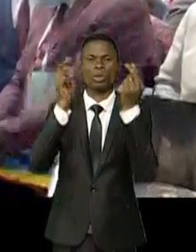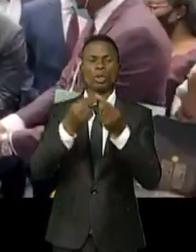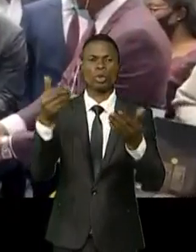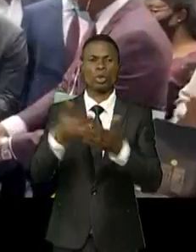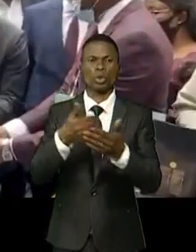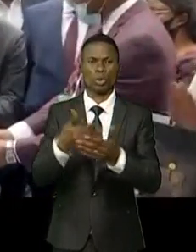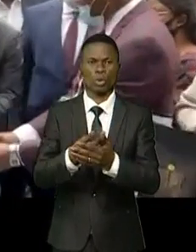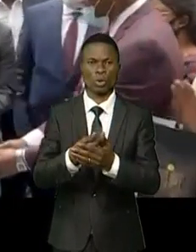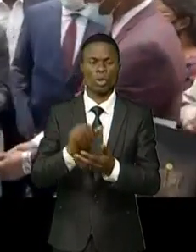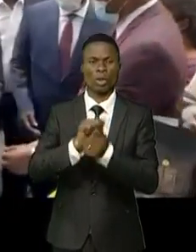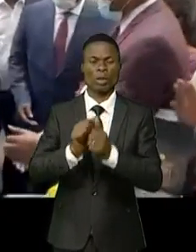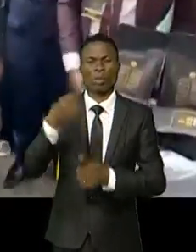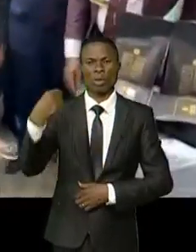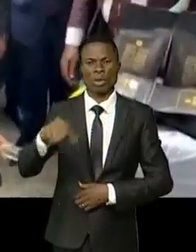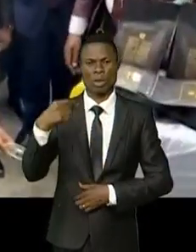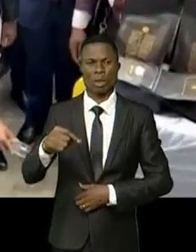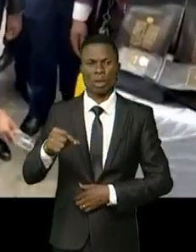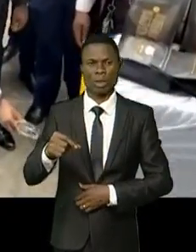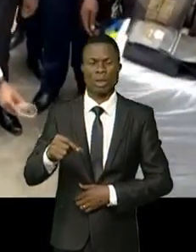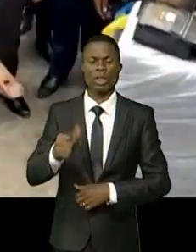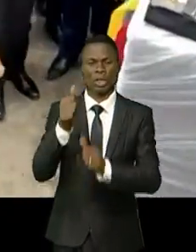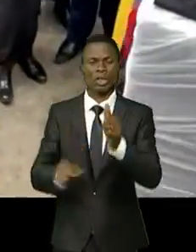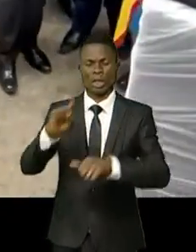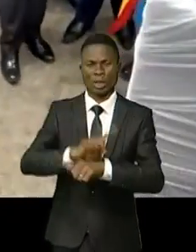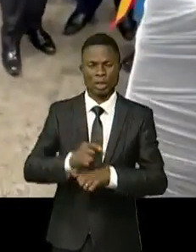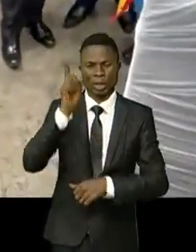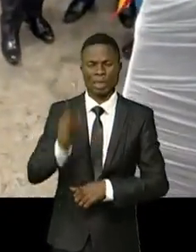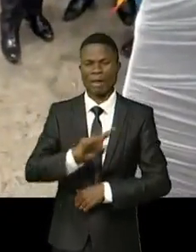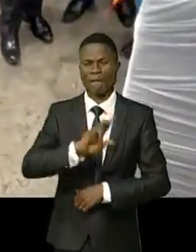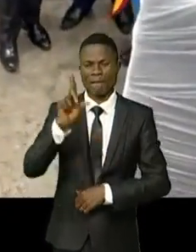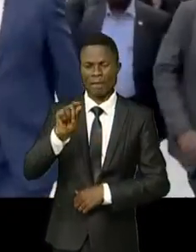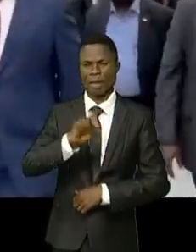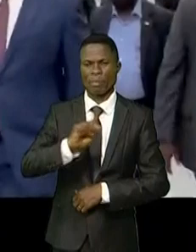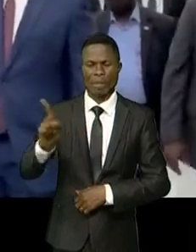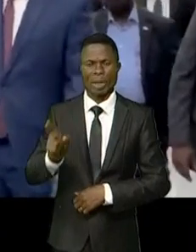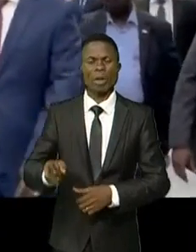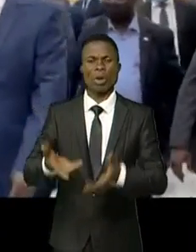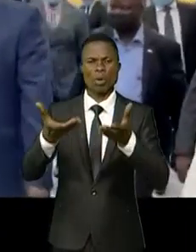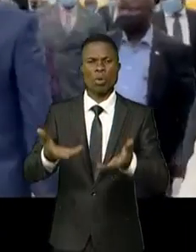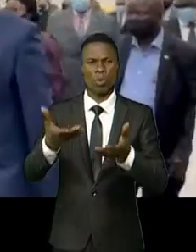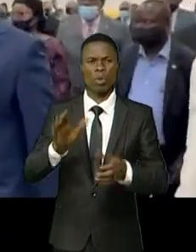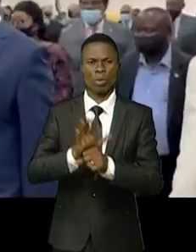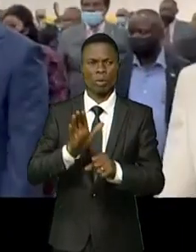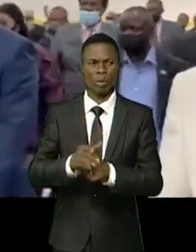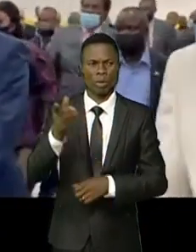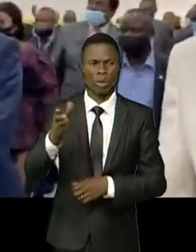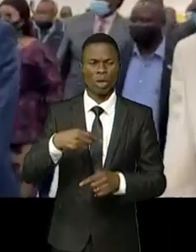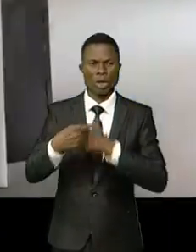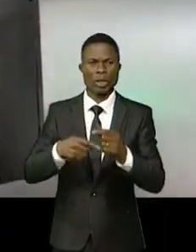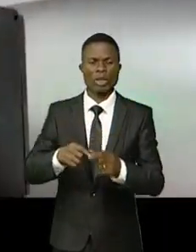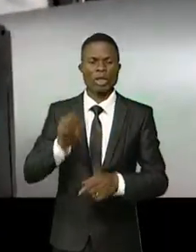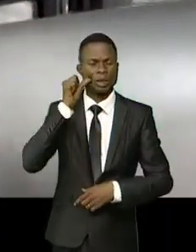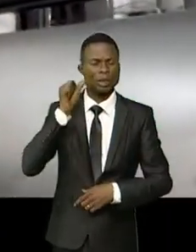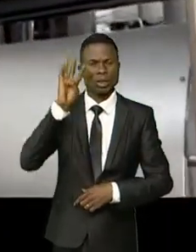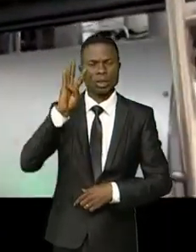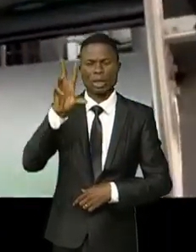de torréfaction du café d'une capacité journalière de 120 000 tonnes que le Premier ministre Jean-Michel Samalukonde Kyenge a inauguré ce jeudi